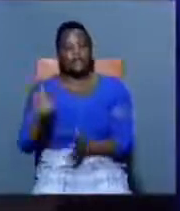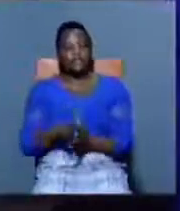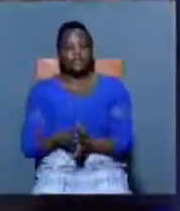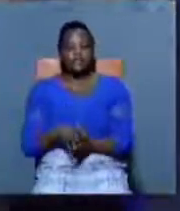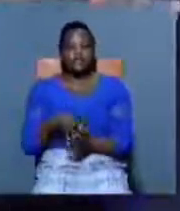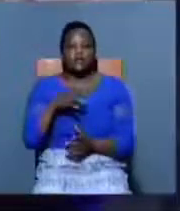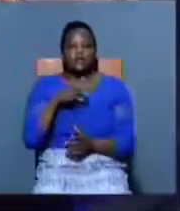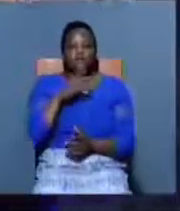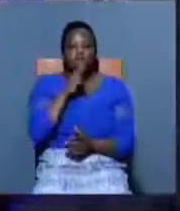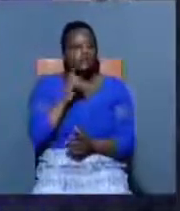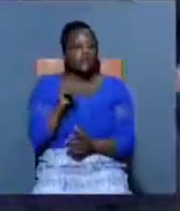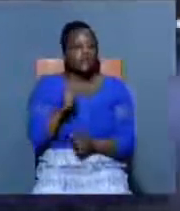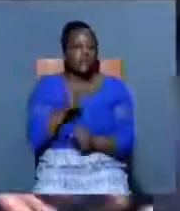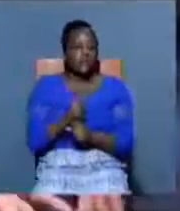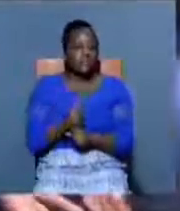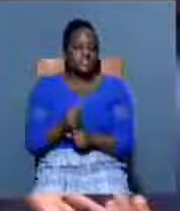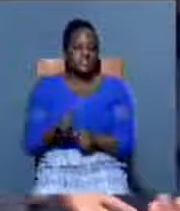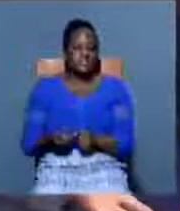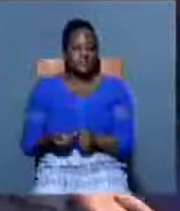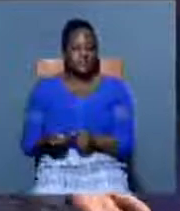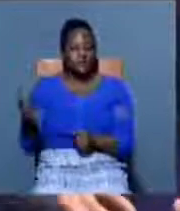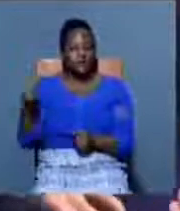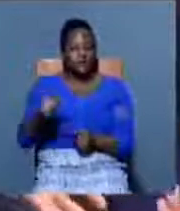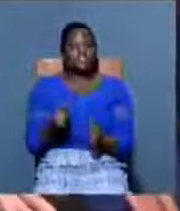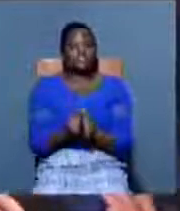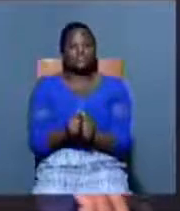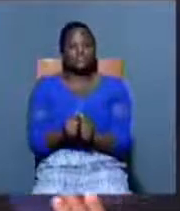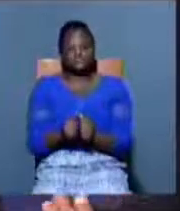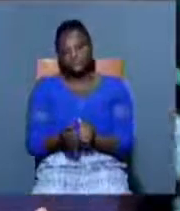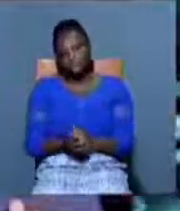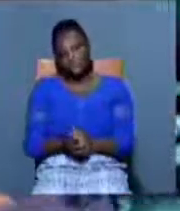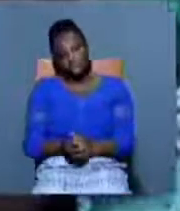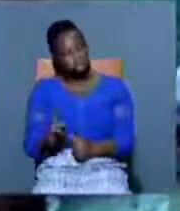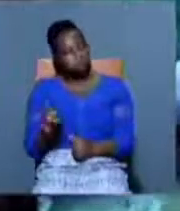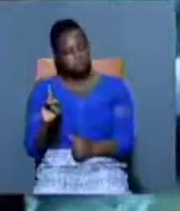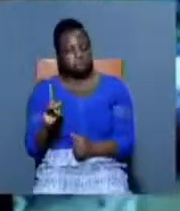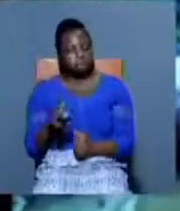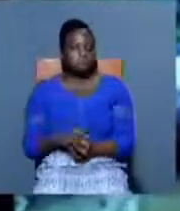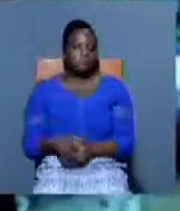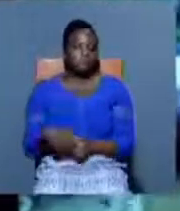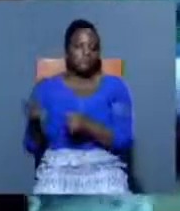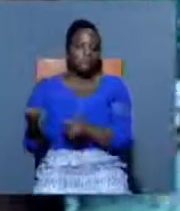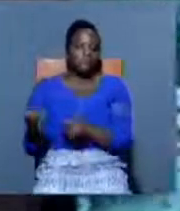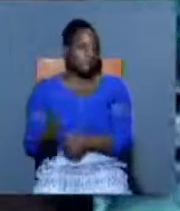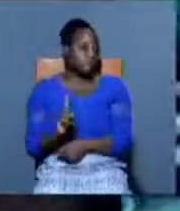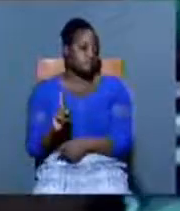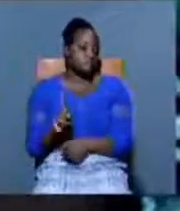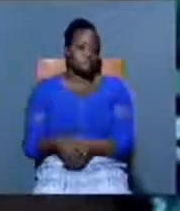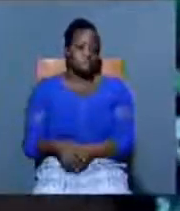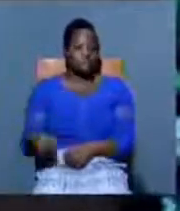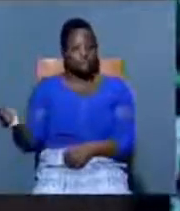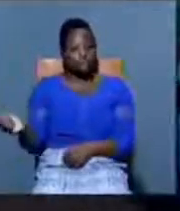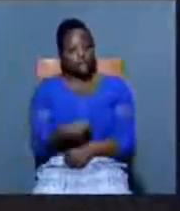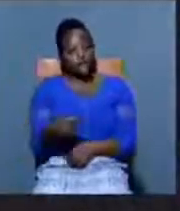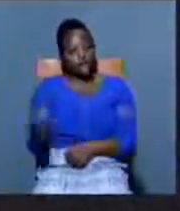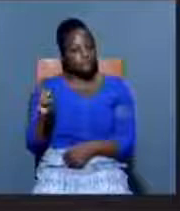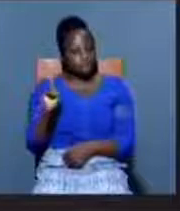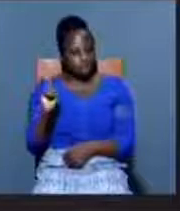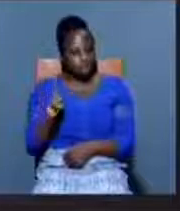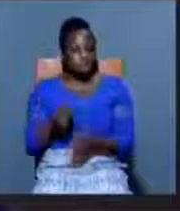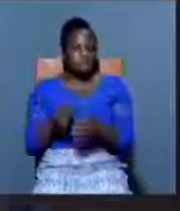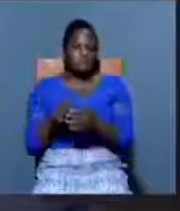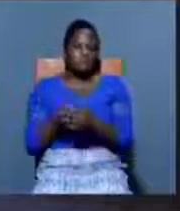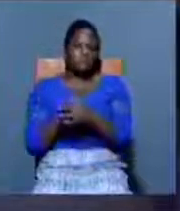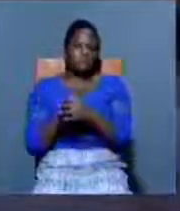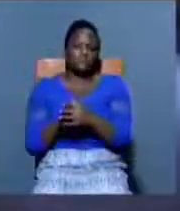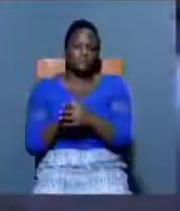kitu kitokee. Yaani mwanaume kwenye bustani ya Eden alichokuwa anafanya, halimi, hafyeki, hachumi matunda,